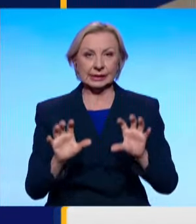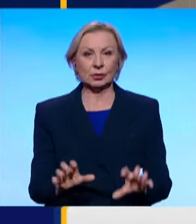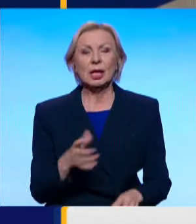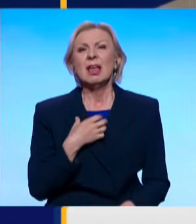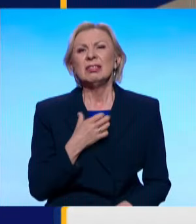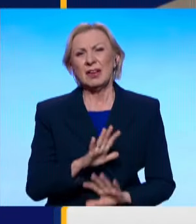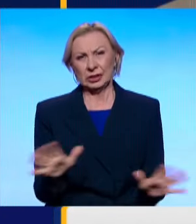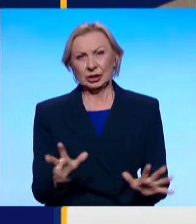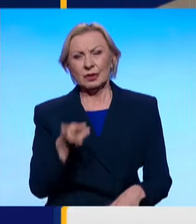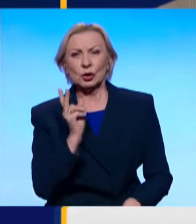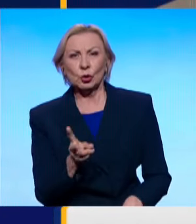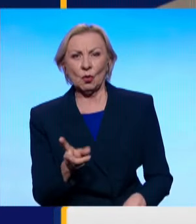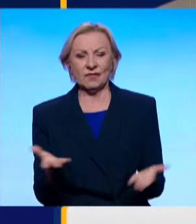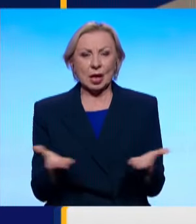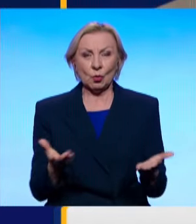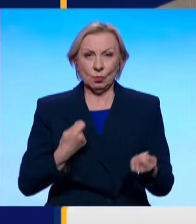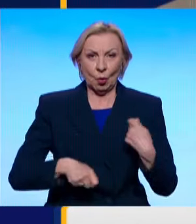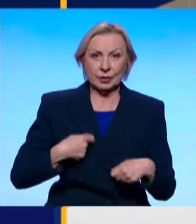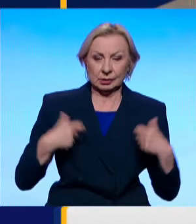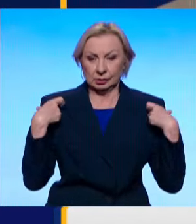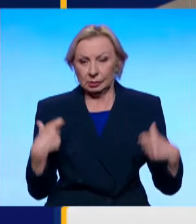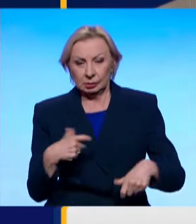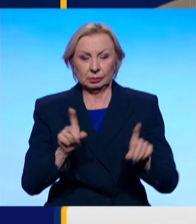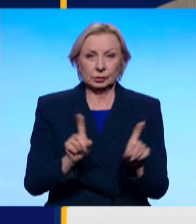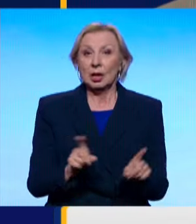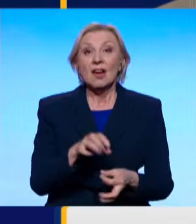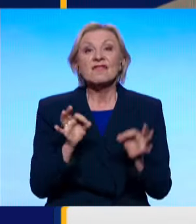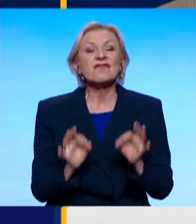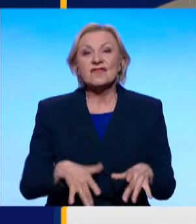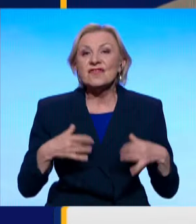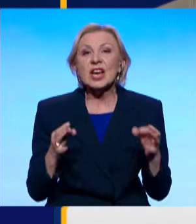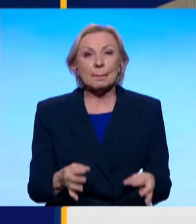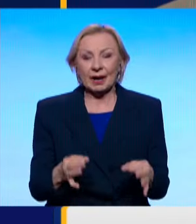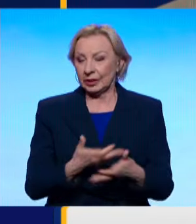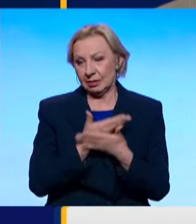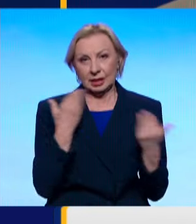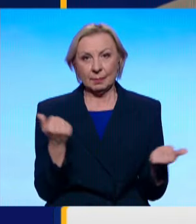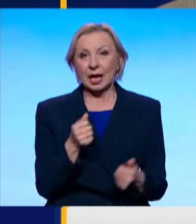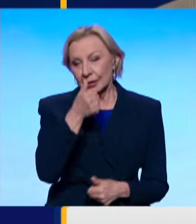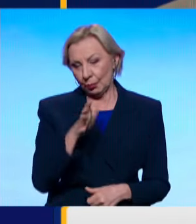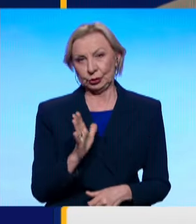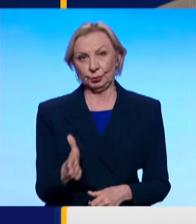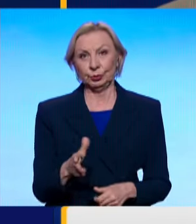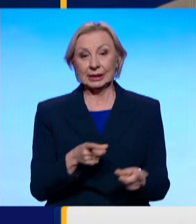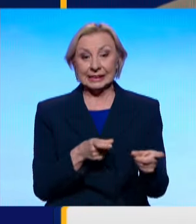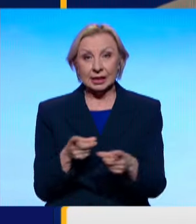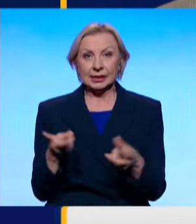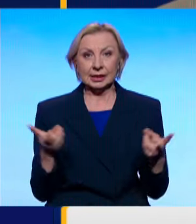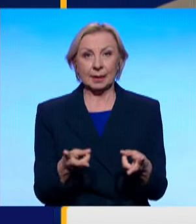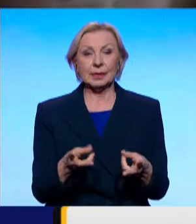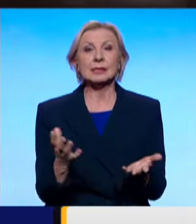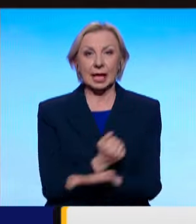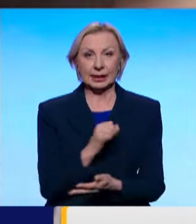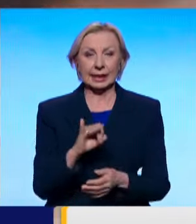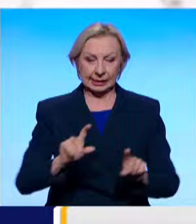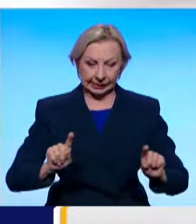хто та в якому одязі, в якому стані та з якої причини. Виправдання цьому злочину немає і не може бути. Стрільців необхідно знайти та